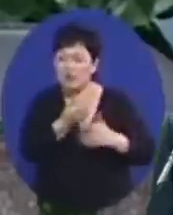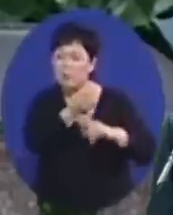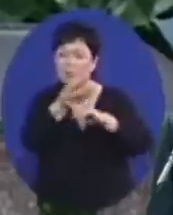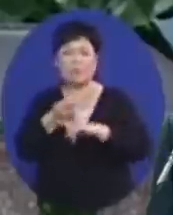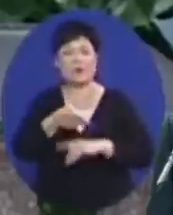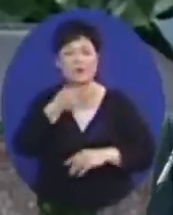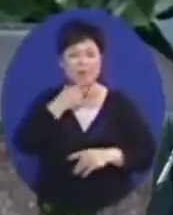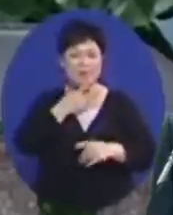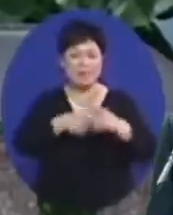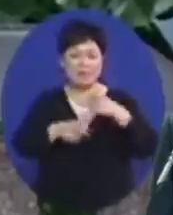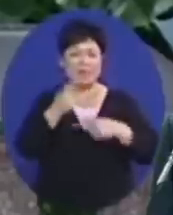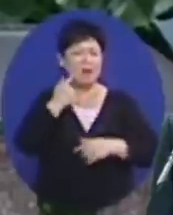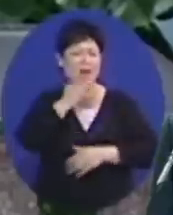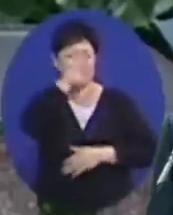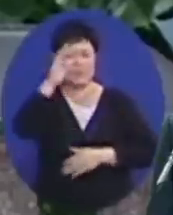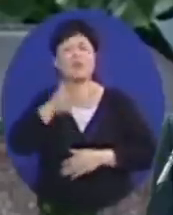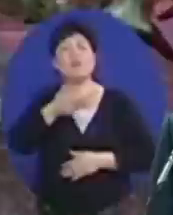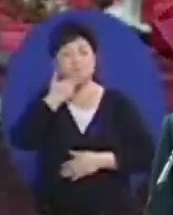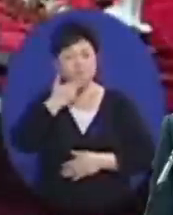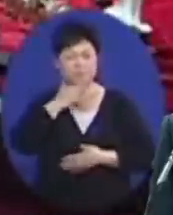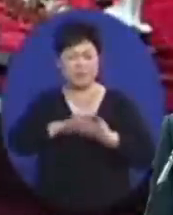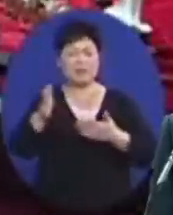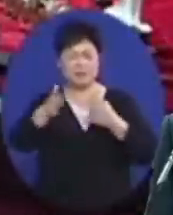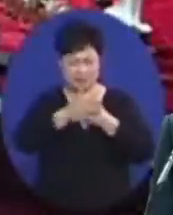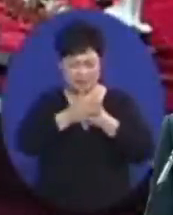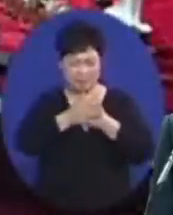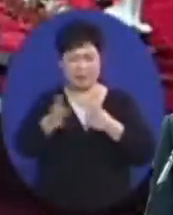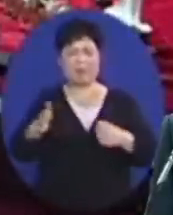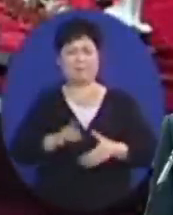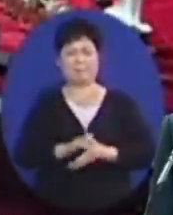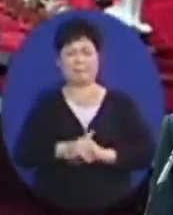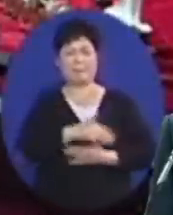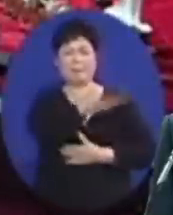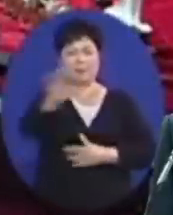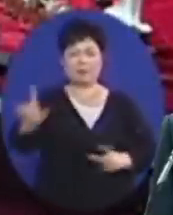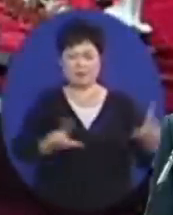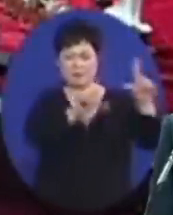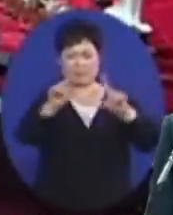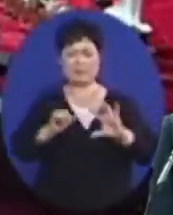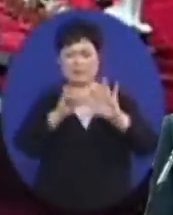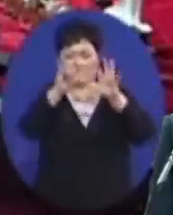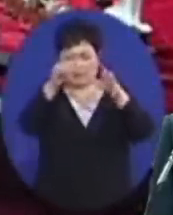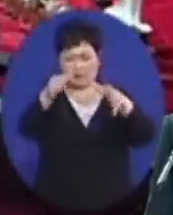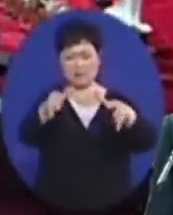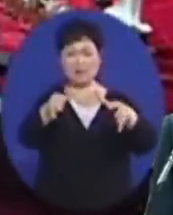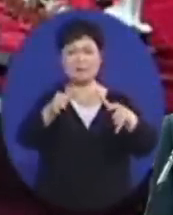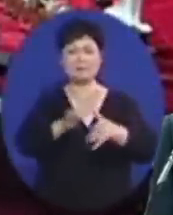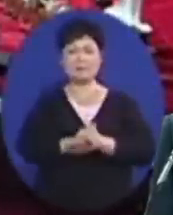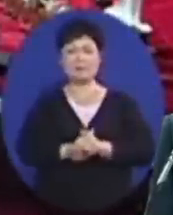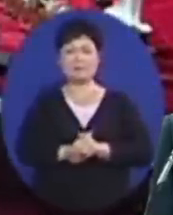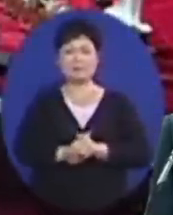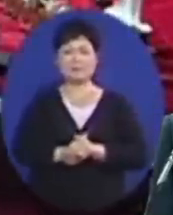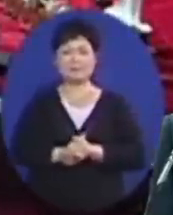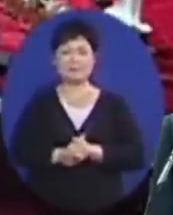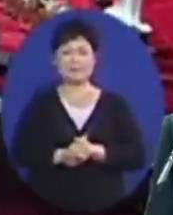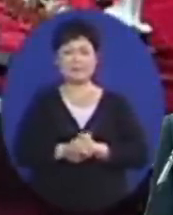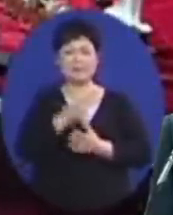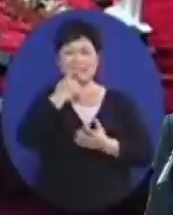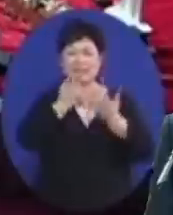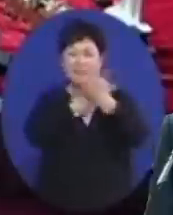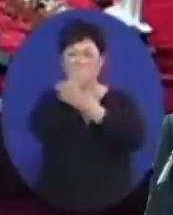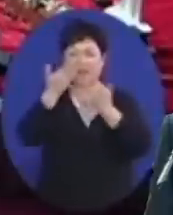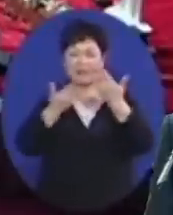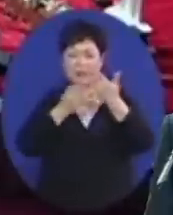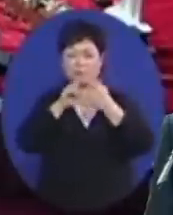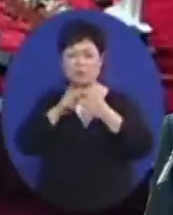더 아름다운 것이 없습니다. 그러므로 우리가 사는 이 세계 자체가 안개요